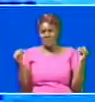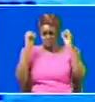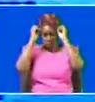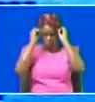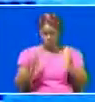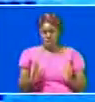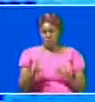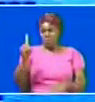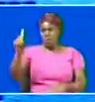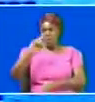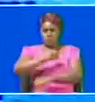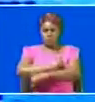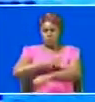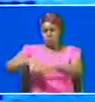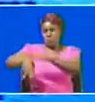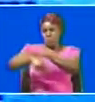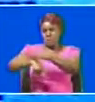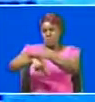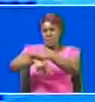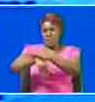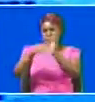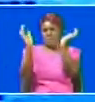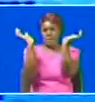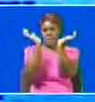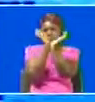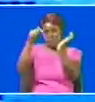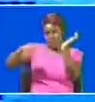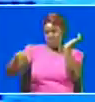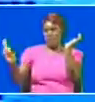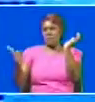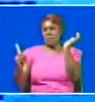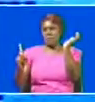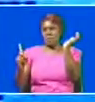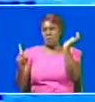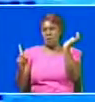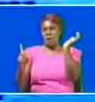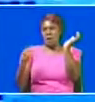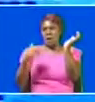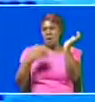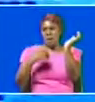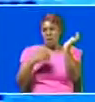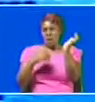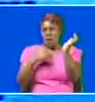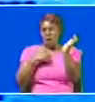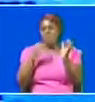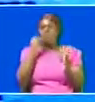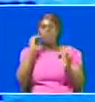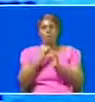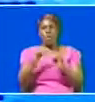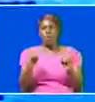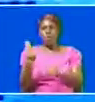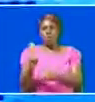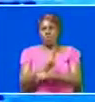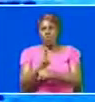Wanafunzi wa shule moja ya msingi katika eneo bunge la Kasarani hapa jijini Nairobi sasa wamesalia kuwa walala hoi baada ya kulazimika